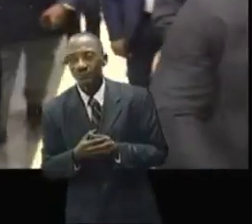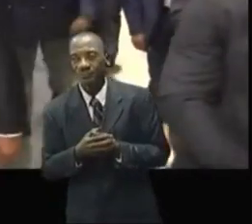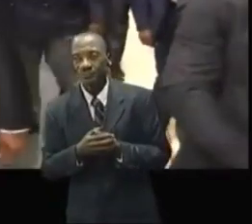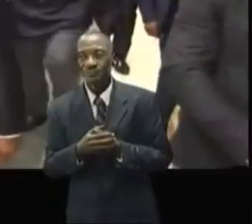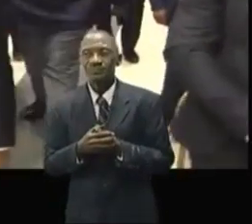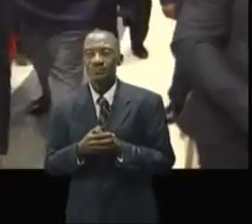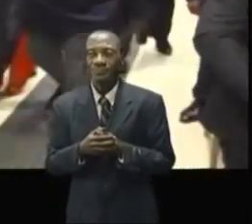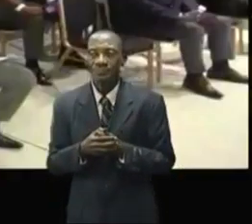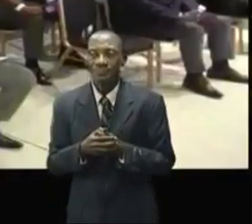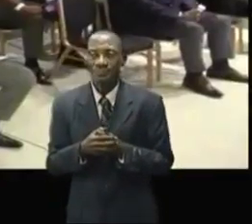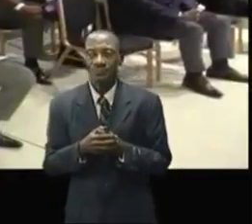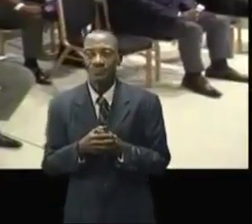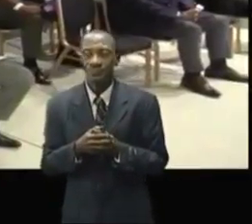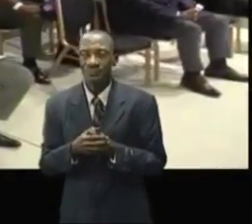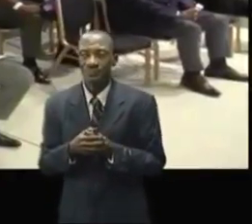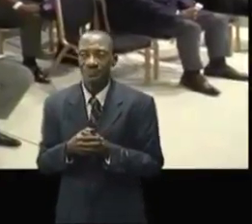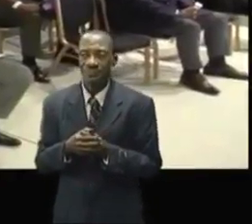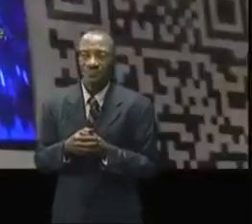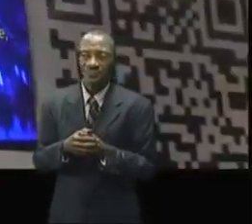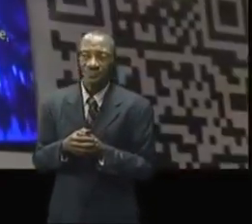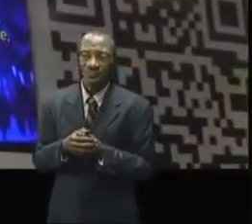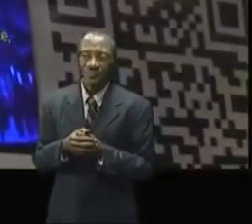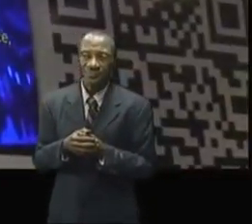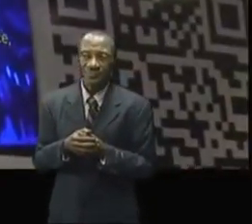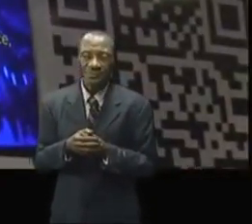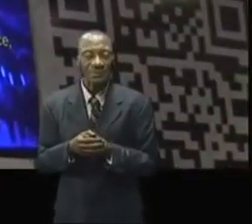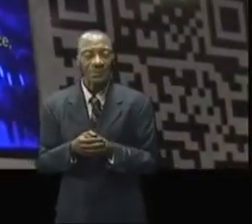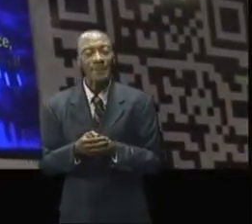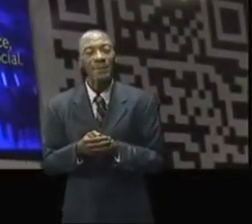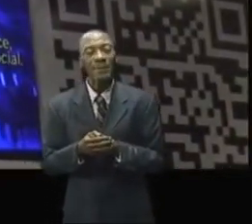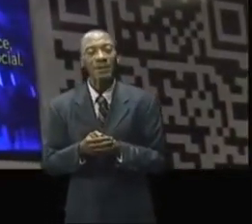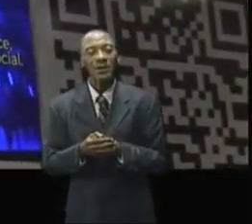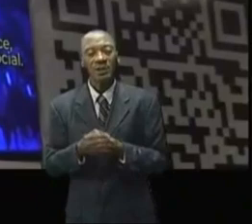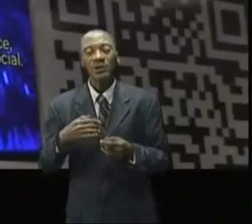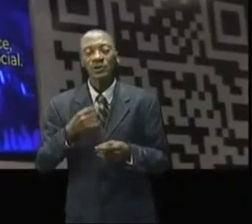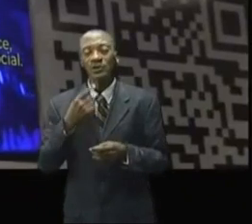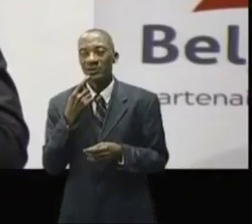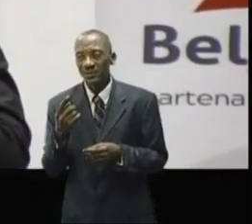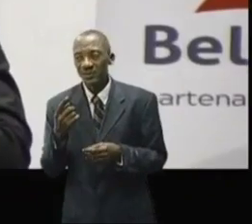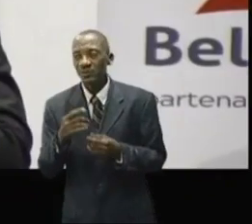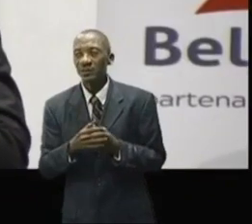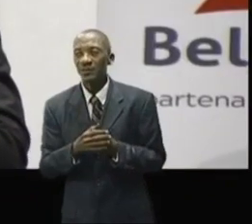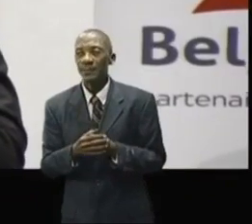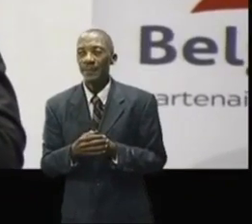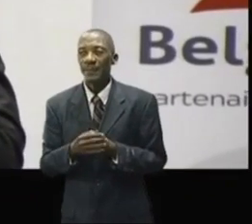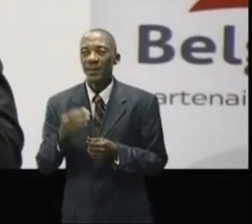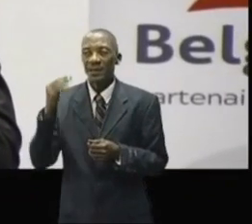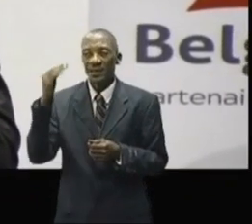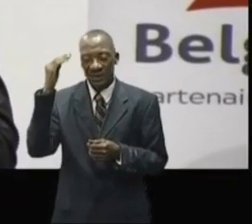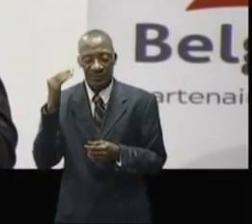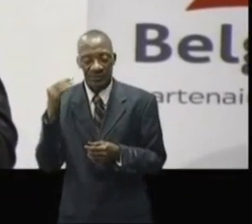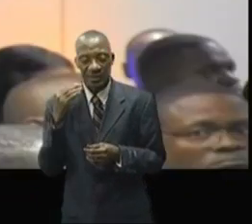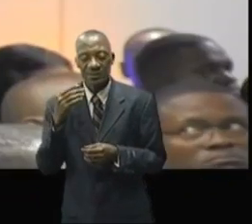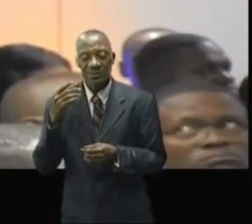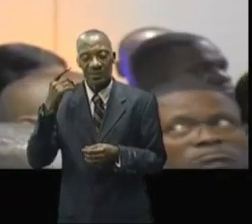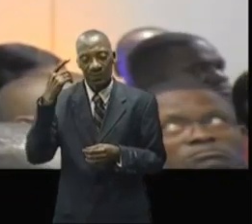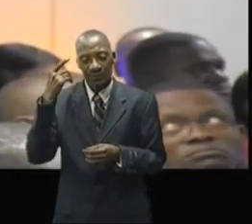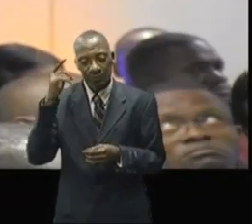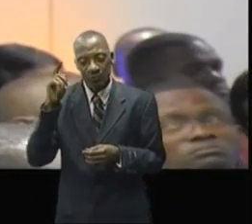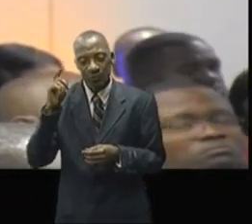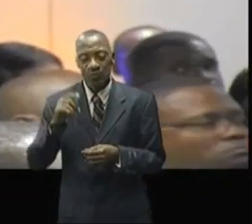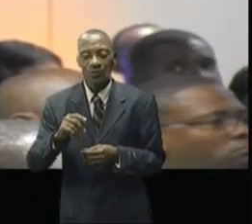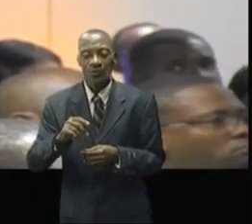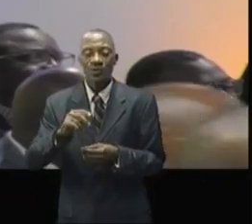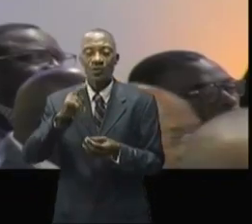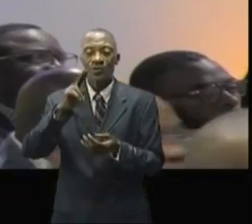cette cérémonie. Il s'agit de la présentation du code numérique, du mot du ministre du numérique Désiré Kachemer-Kolongele, ainsi que la séance de